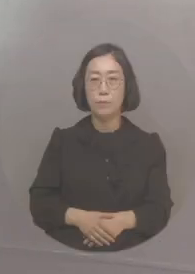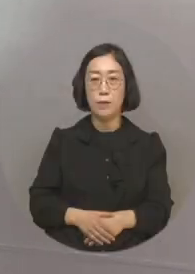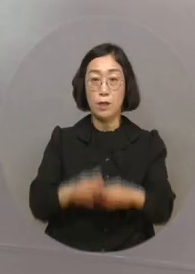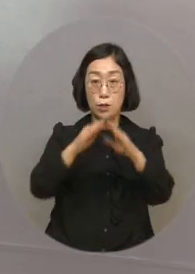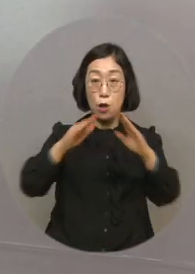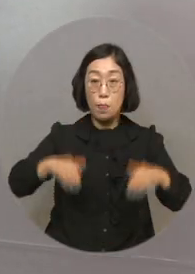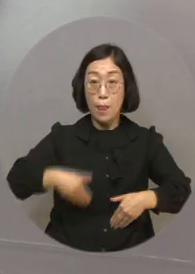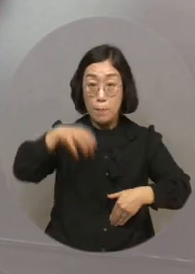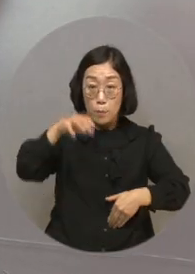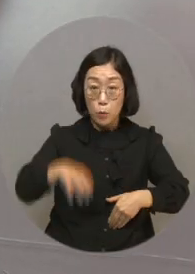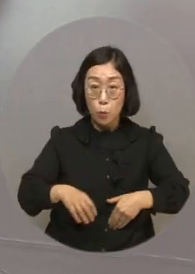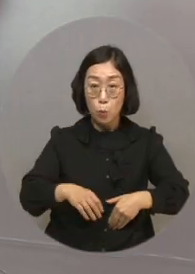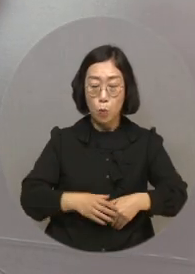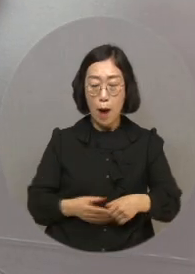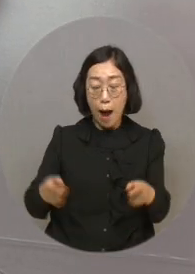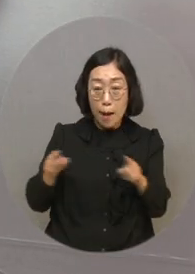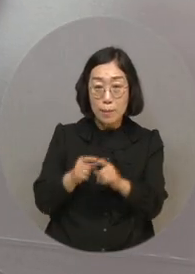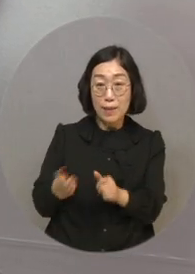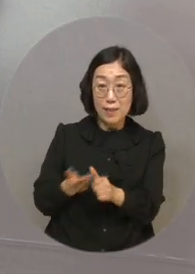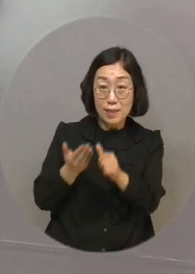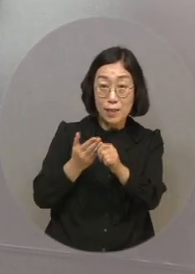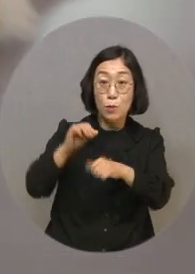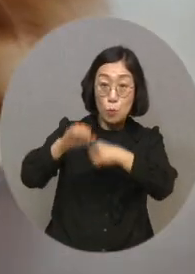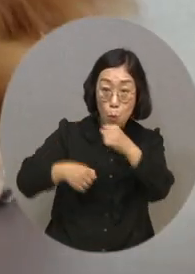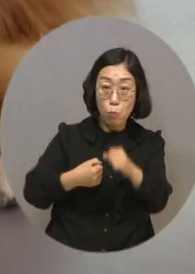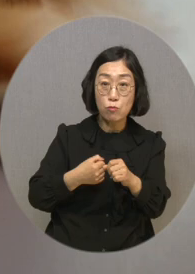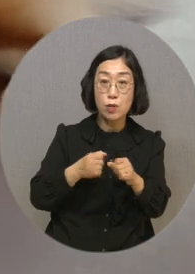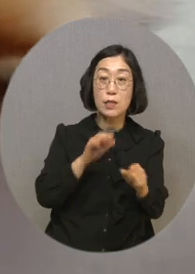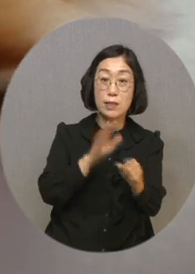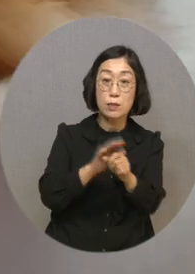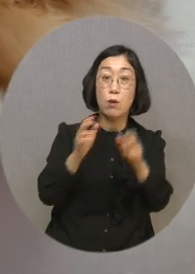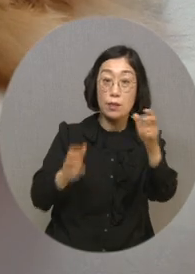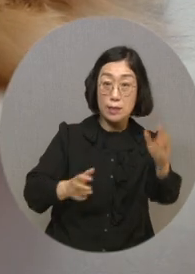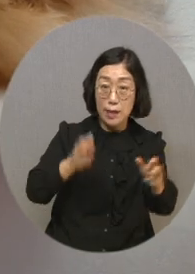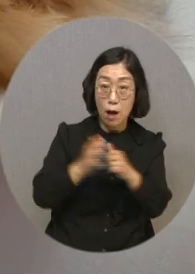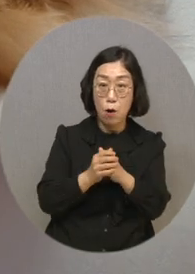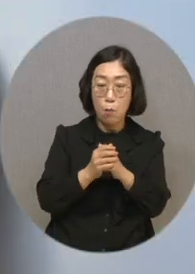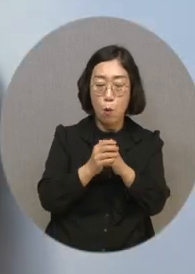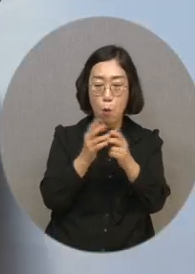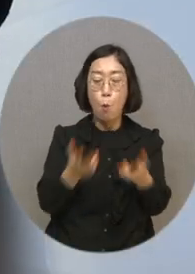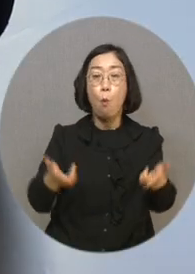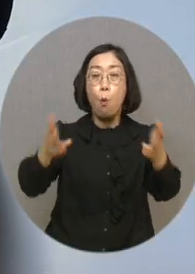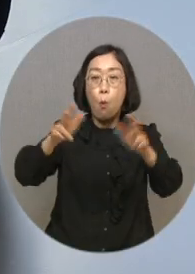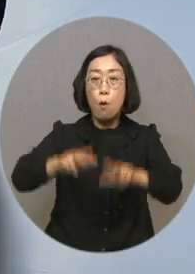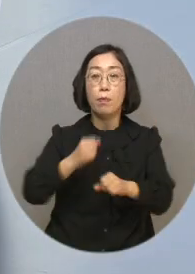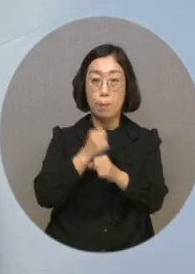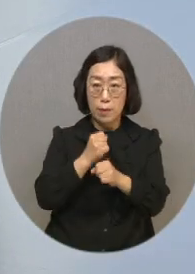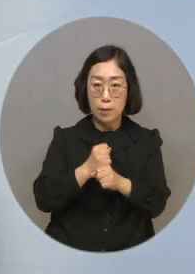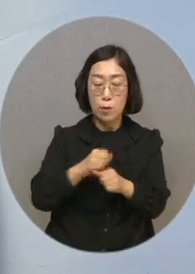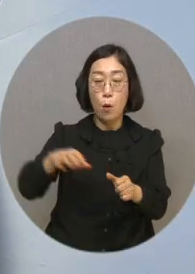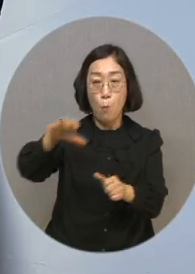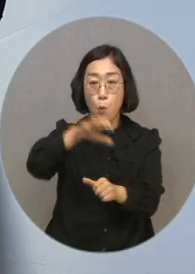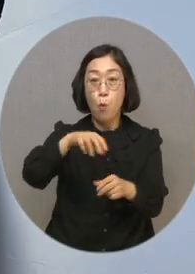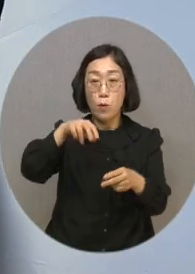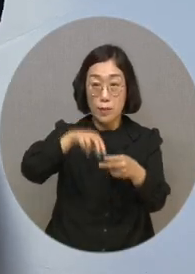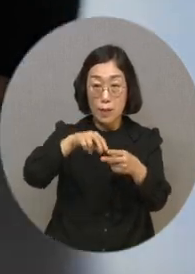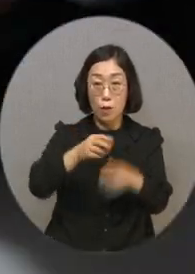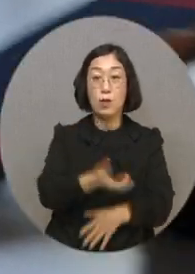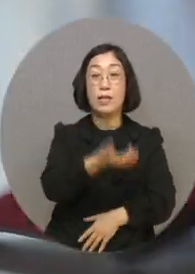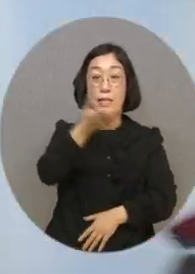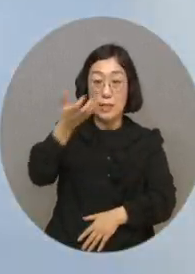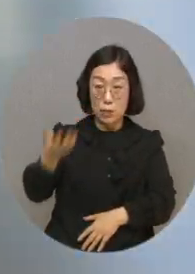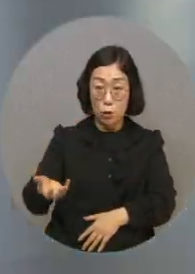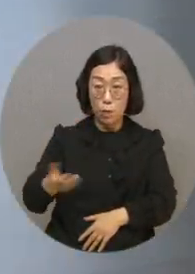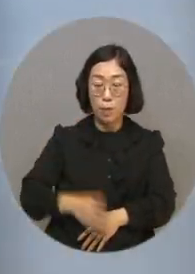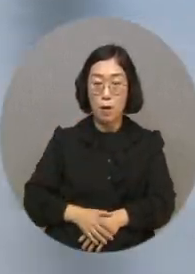전남도는 반려동물 기반 시설 구축을 위한 지원 사업으로 반려동물 테마파크 건립, 동물보호센터 이전 설치 및